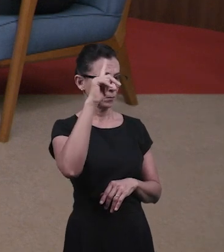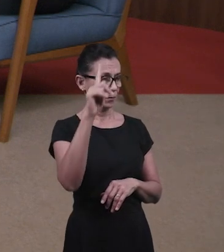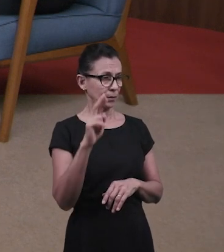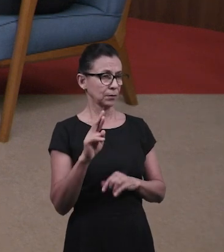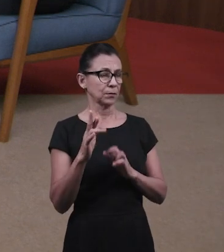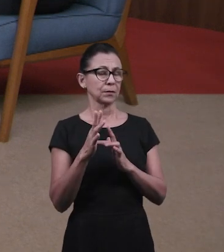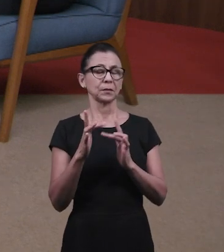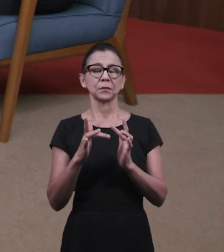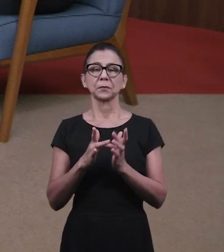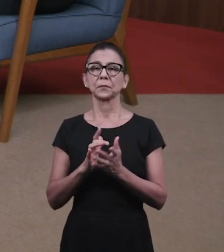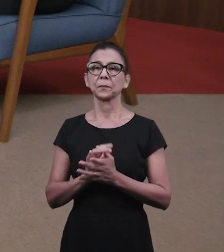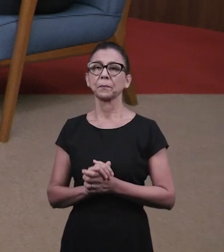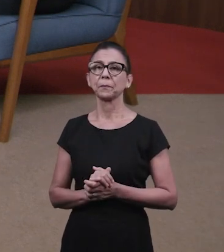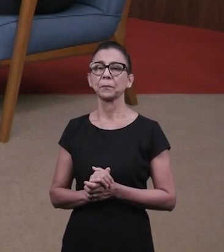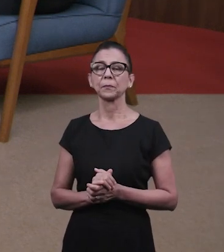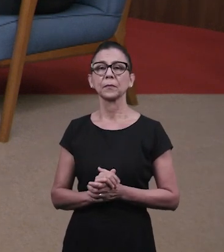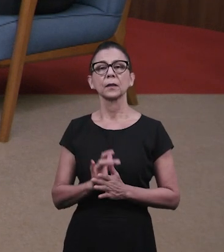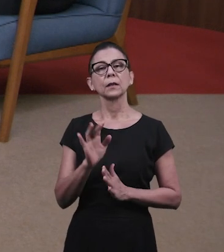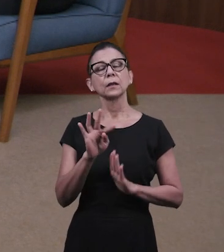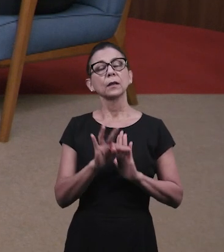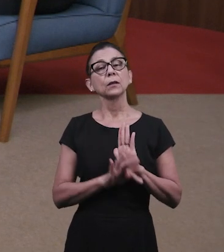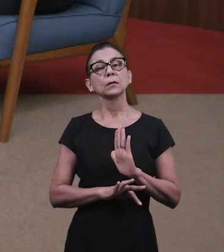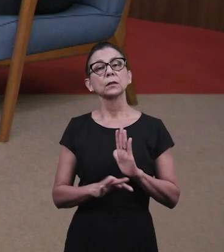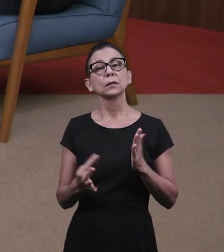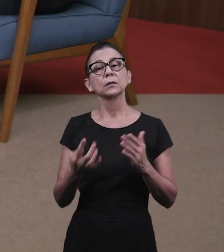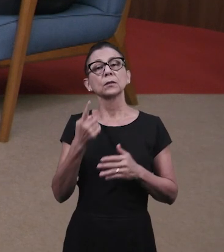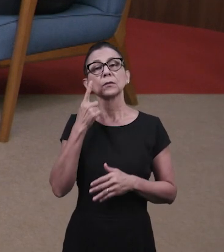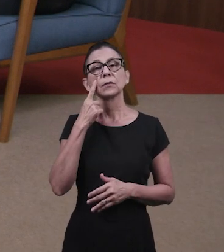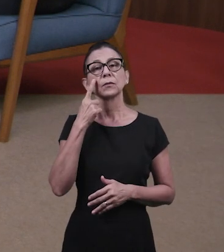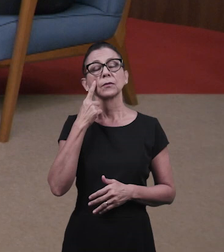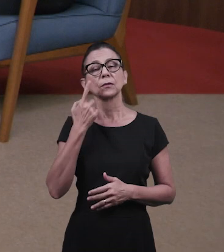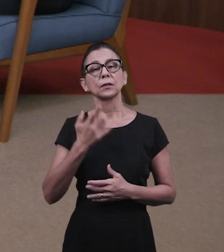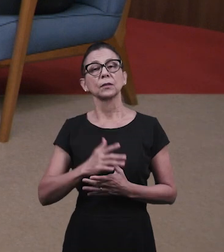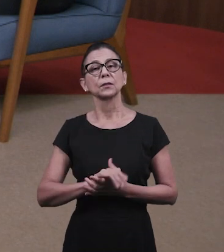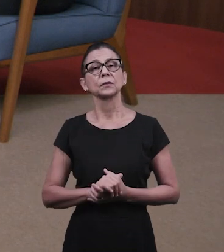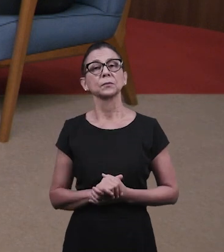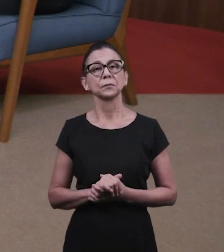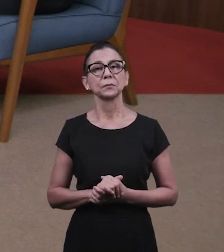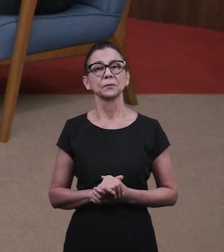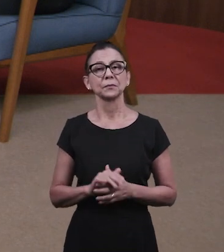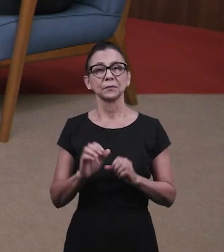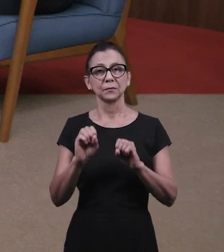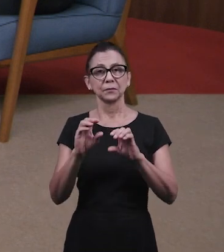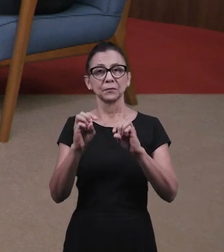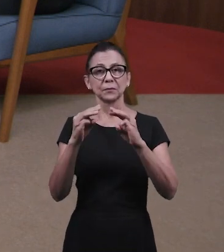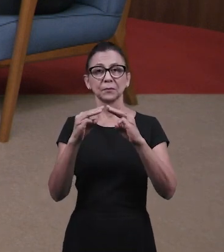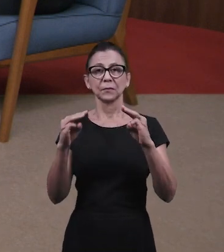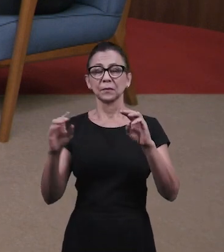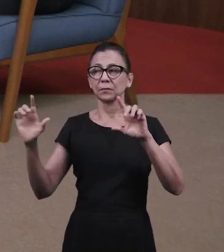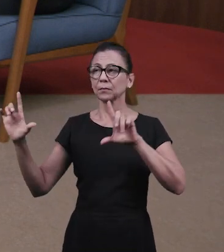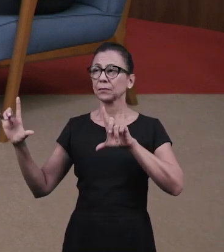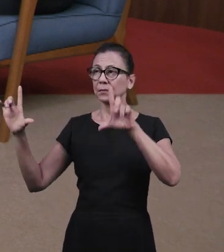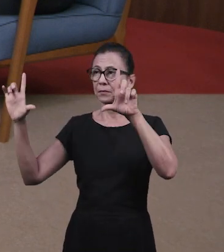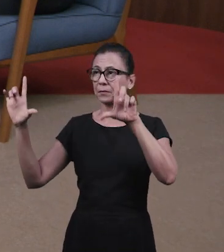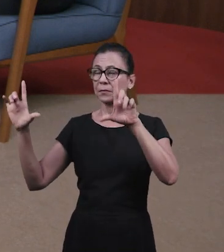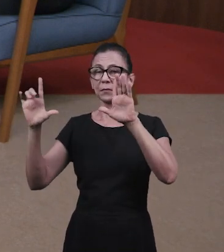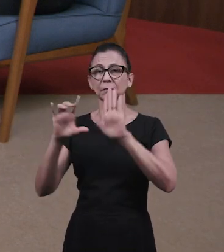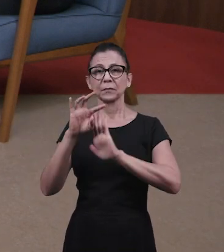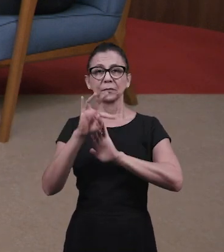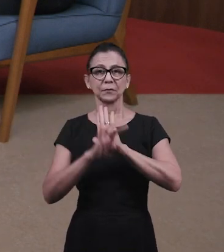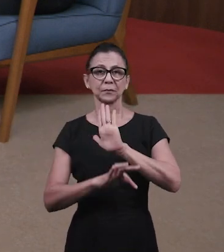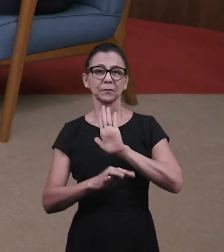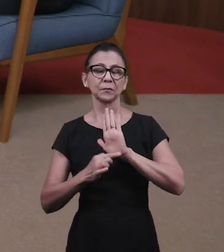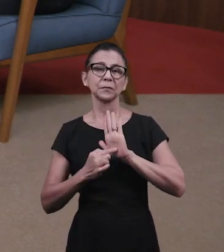Seigneur. Très bien, nous allons voir un texte qui va servir de base pour nous dans cette édition du volet Leçon du Manaïm, qui se trouve